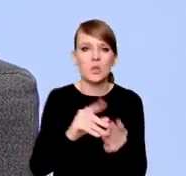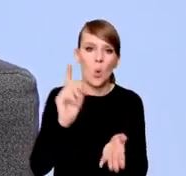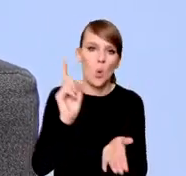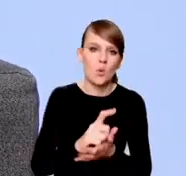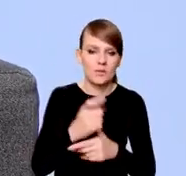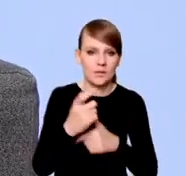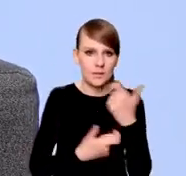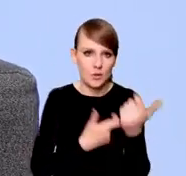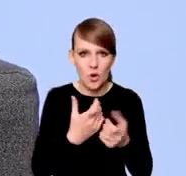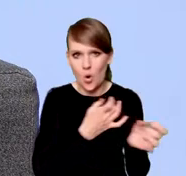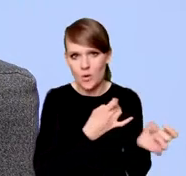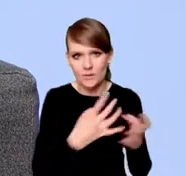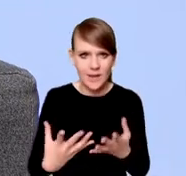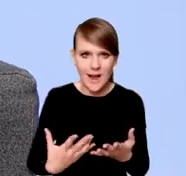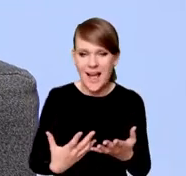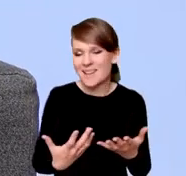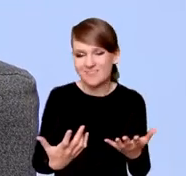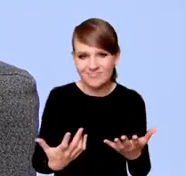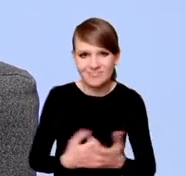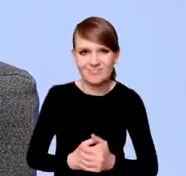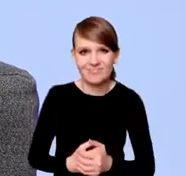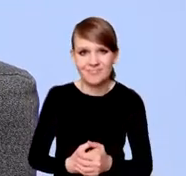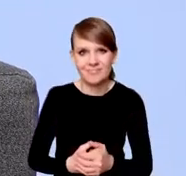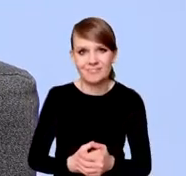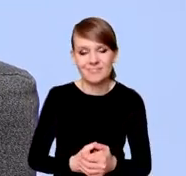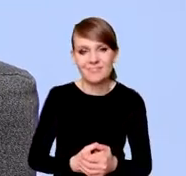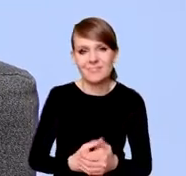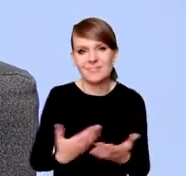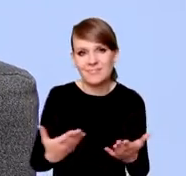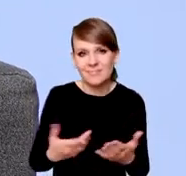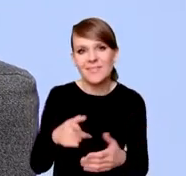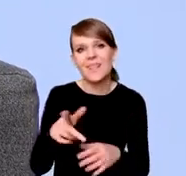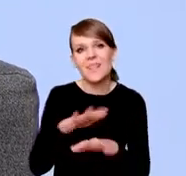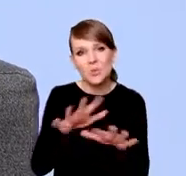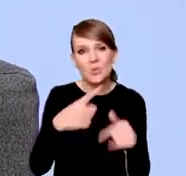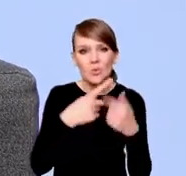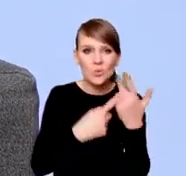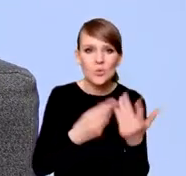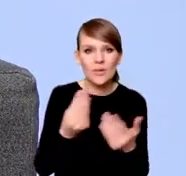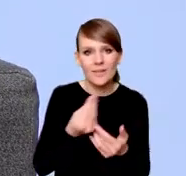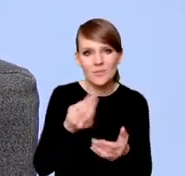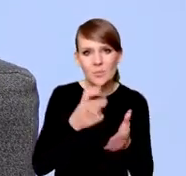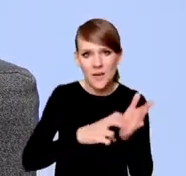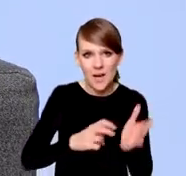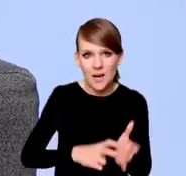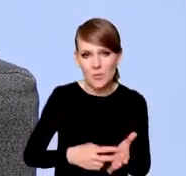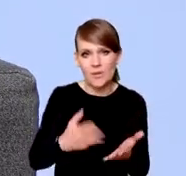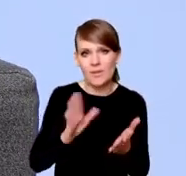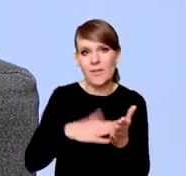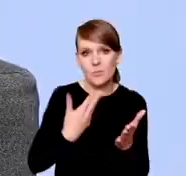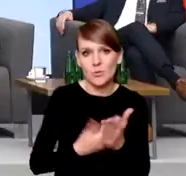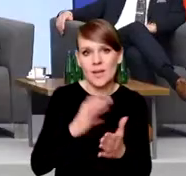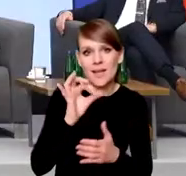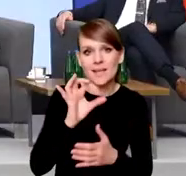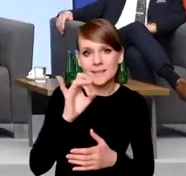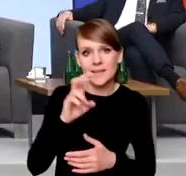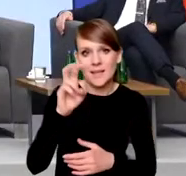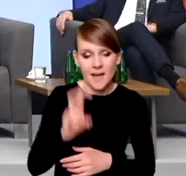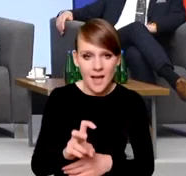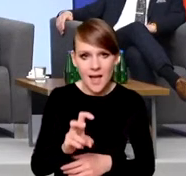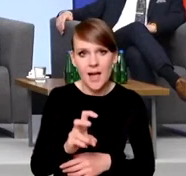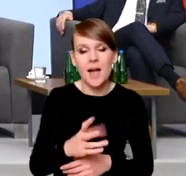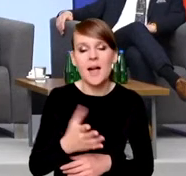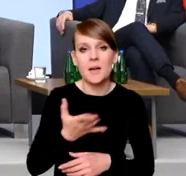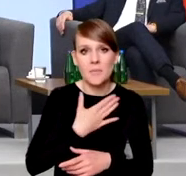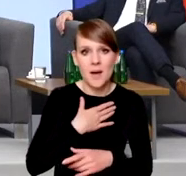od razu. No, są w tej sferze zaniedbania, no, chociaż na SGH mamy